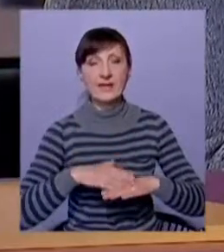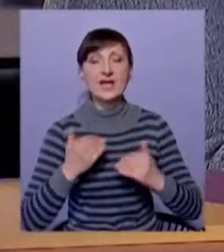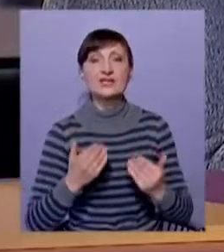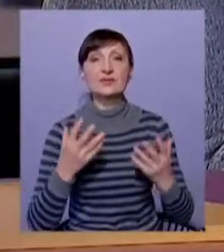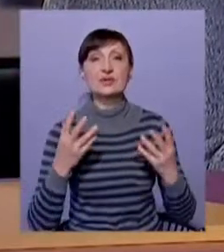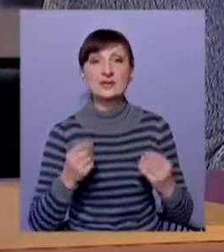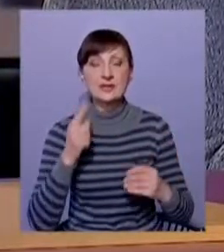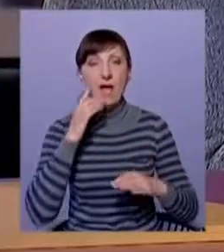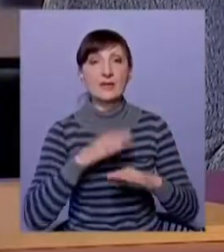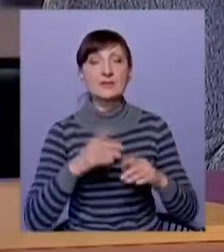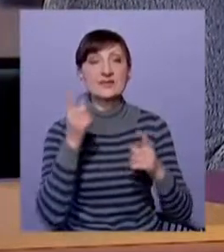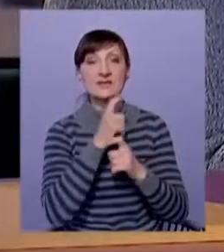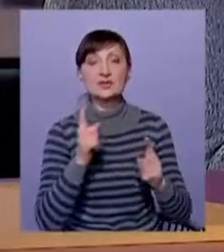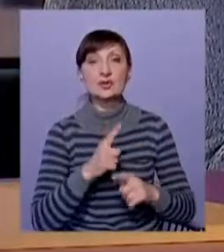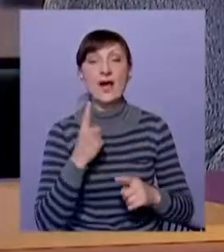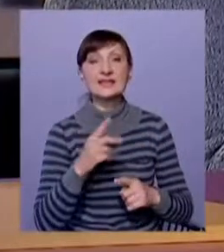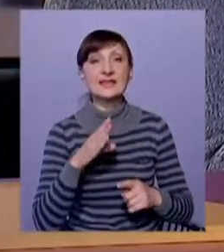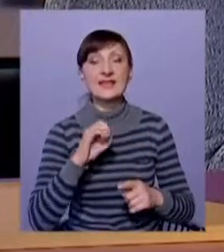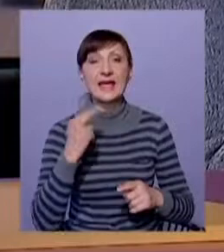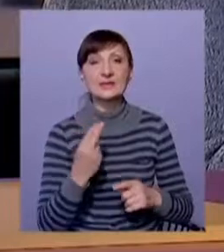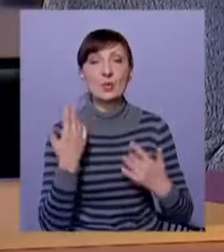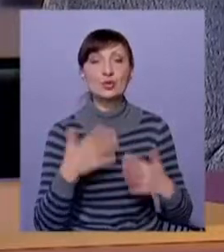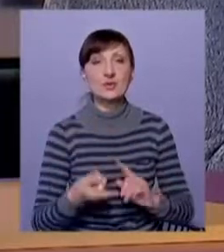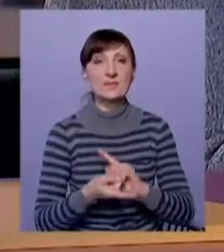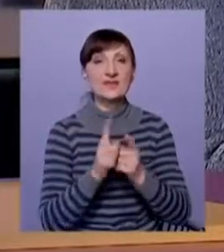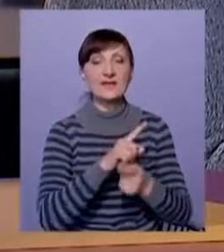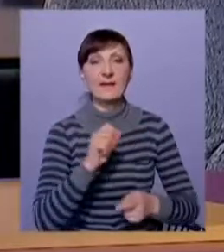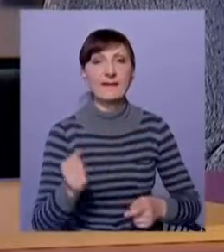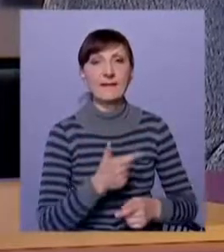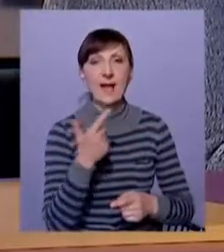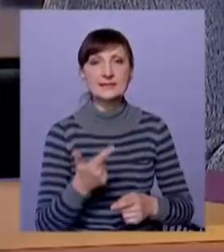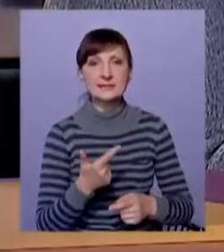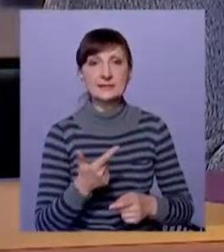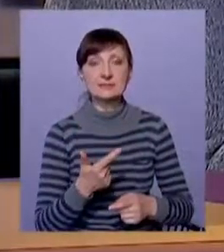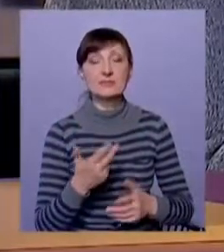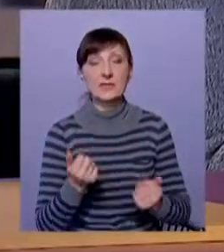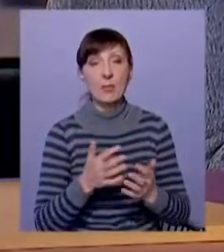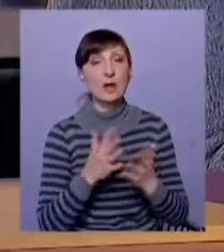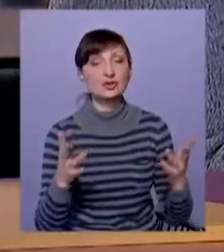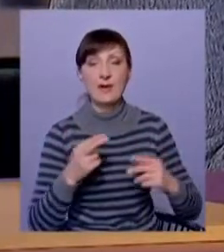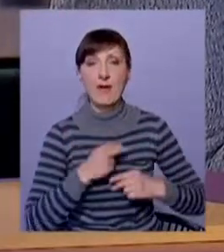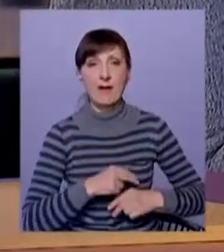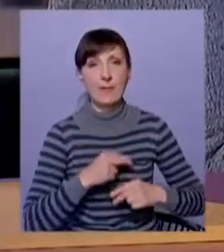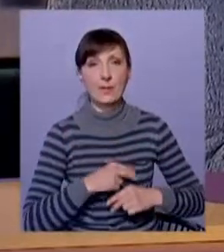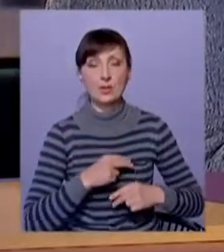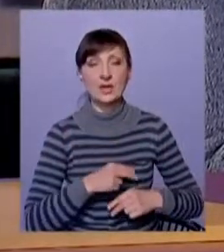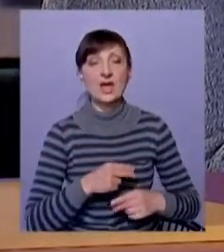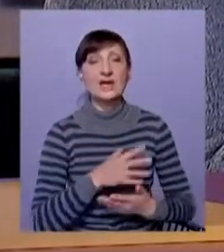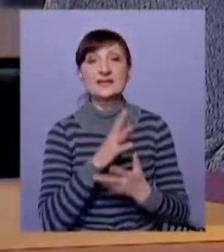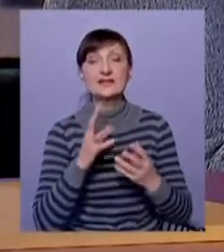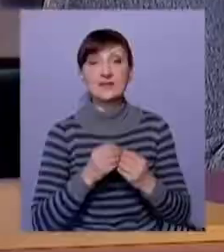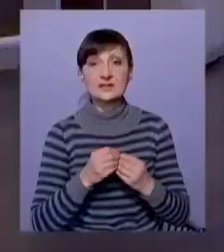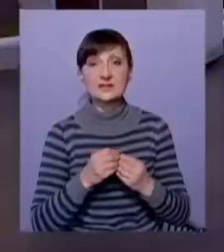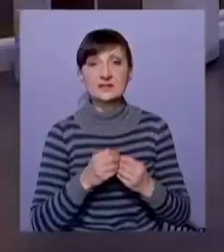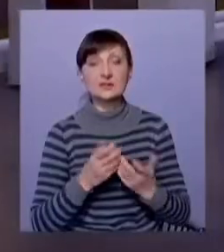день аким заявил, что один ТЭЦ он уже перевели на газовое. Да, это, кстати, большая работа, и прям я думаю, что на газ, и, соответственно, другой. Да.